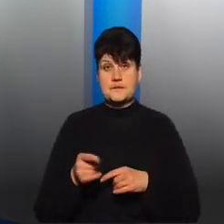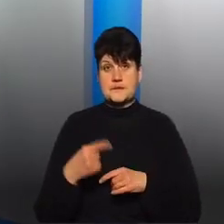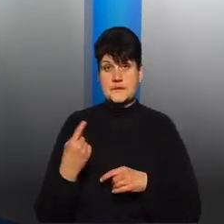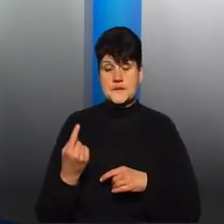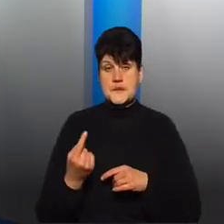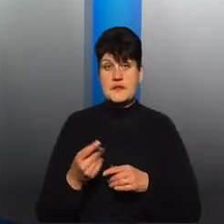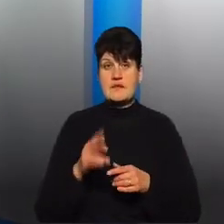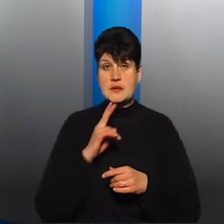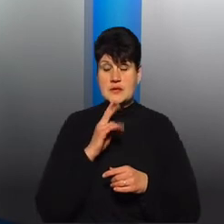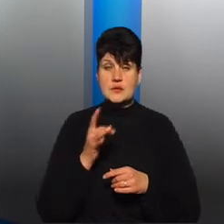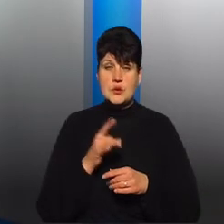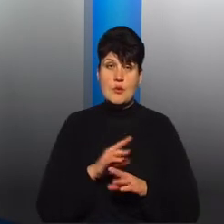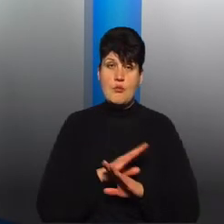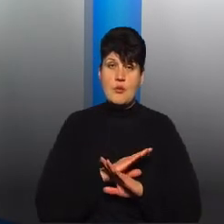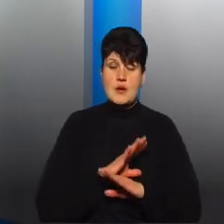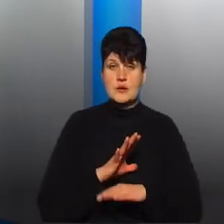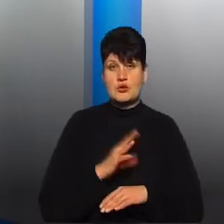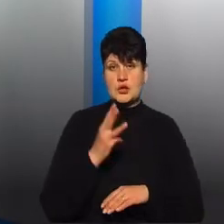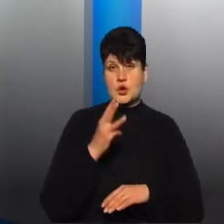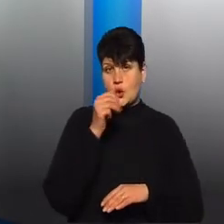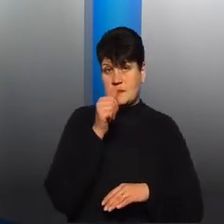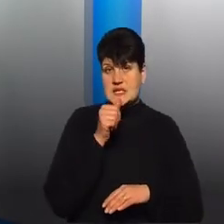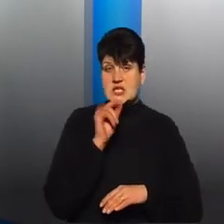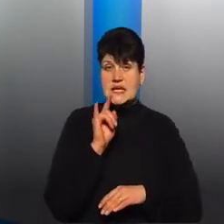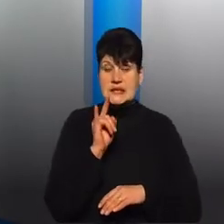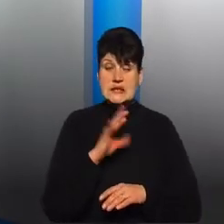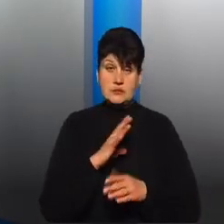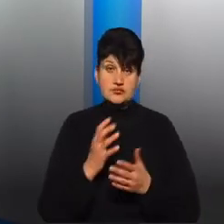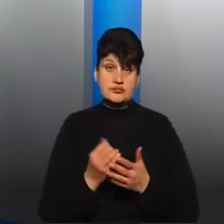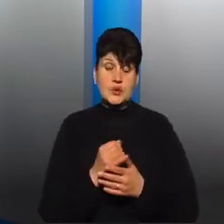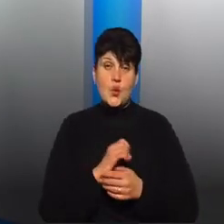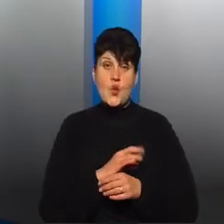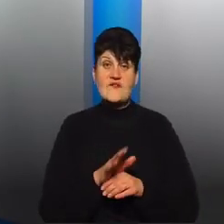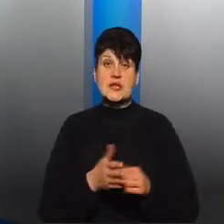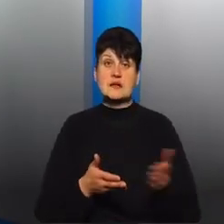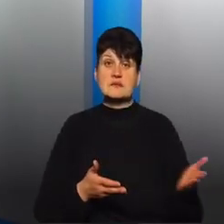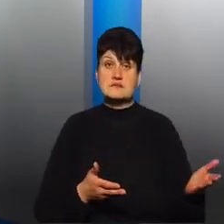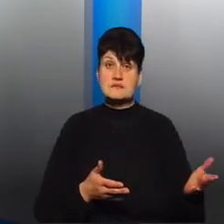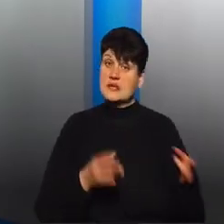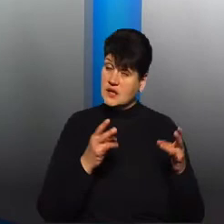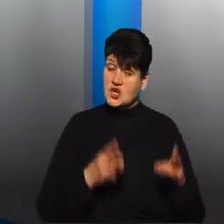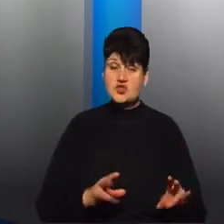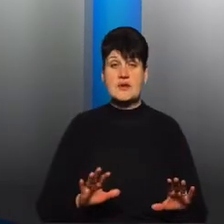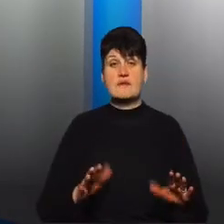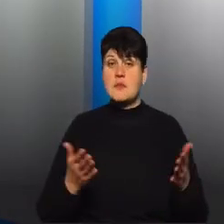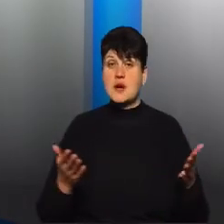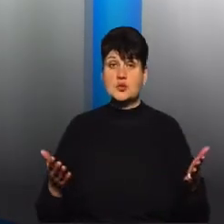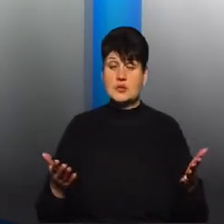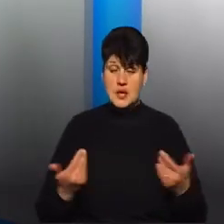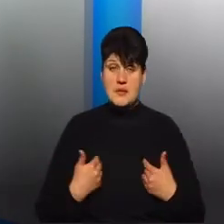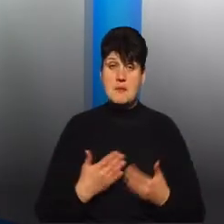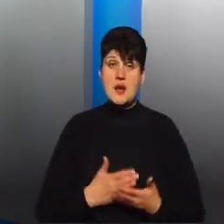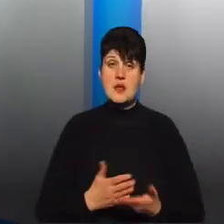була трьохмісячна дитинка і був діагностований ковід. Трагічний випадок, який ми мали. От,